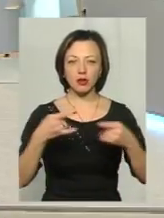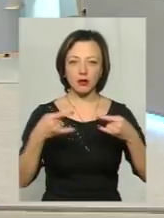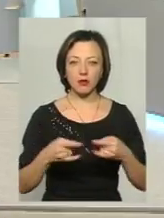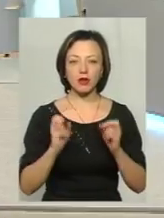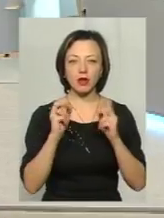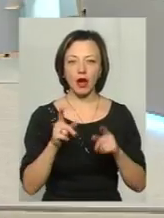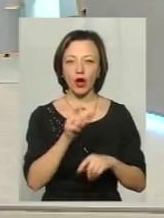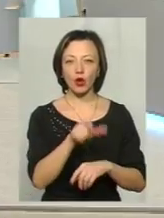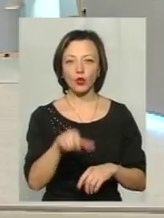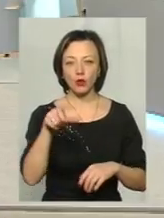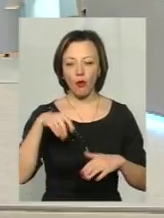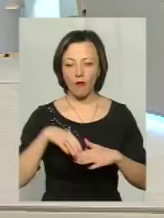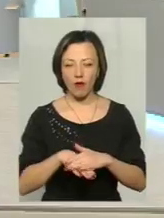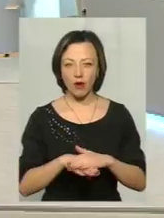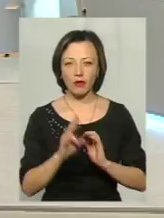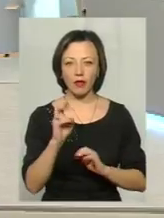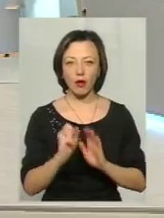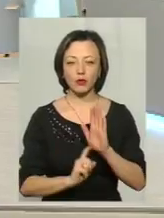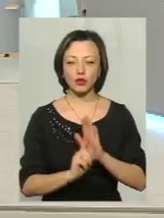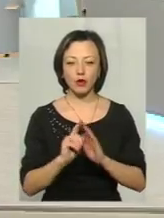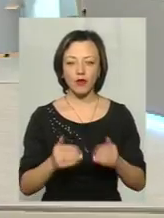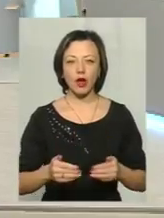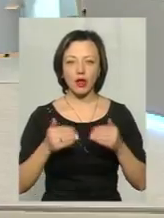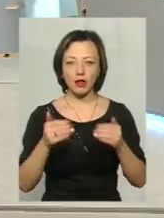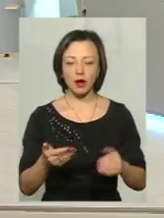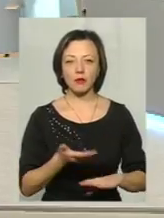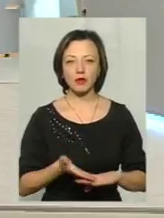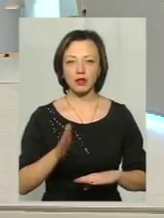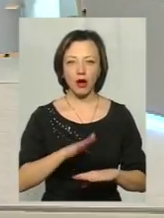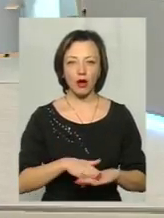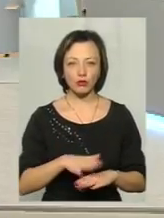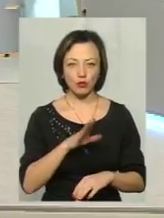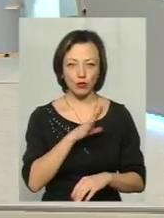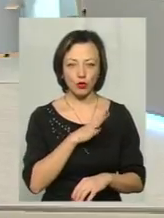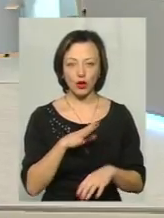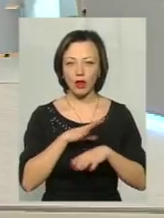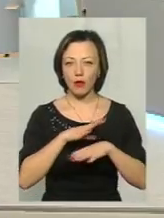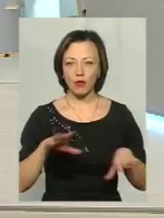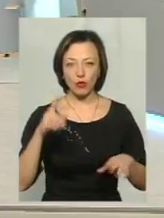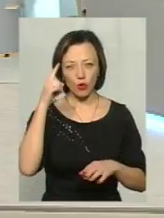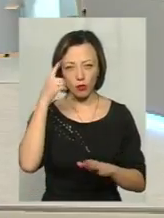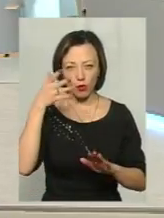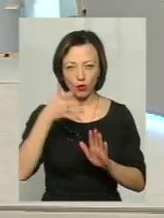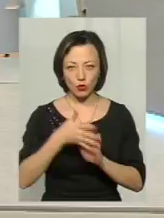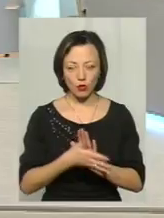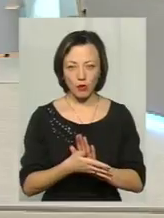ховаються. От, на початковому етапі дуже це тяжко було, тому що не було продумано про